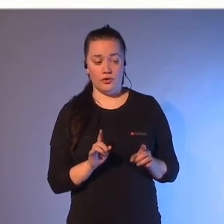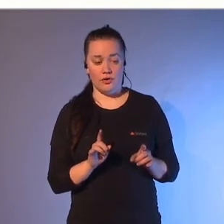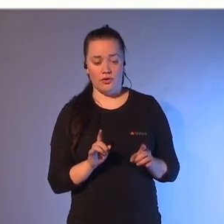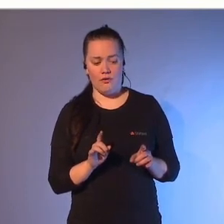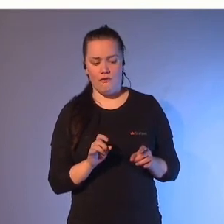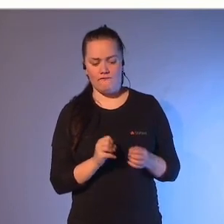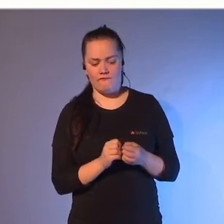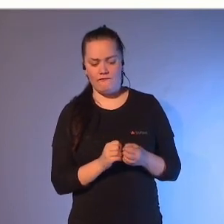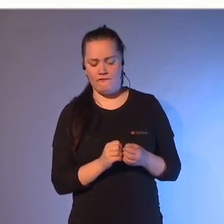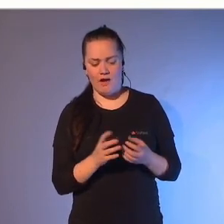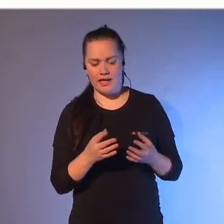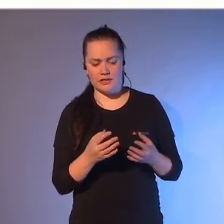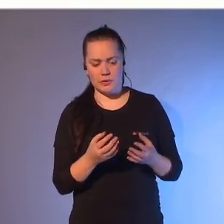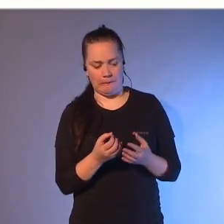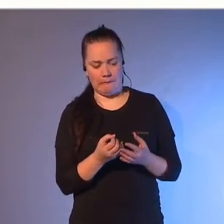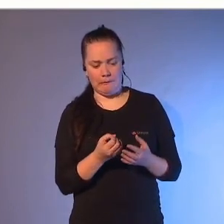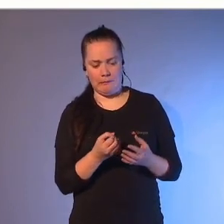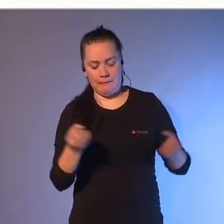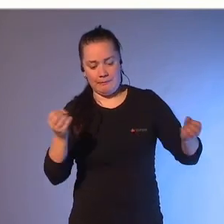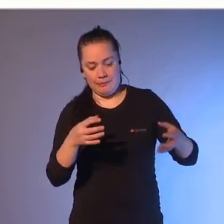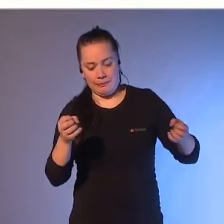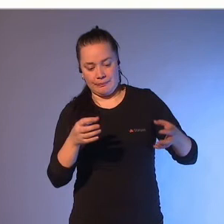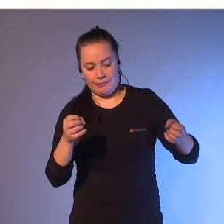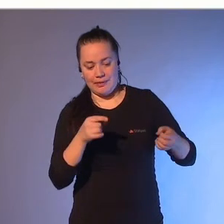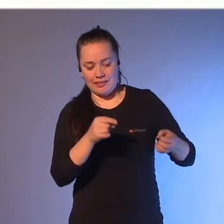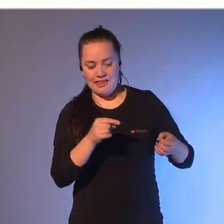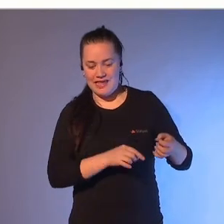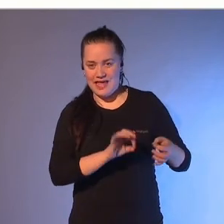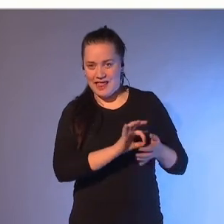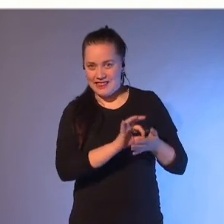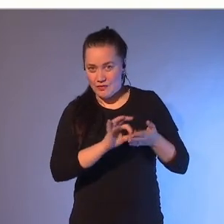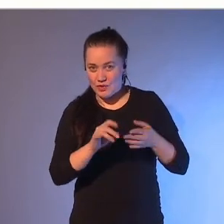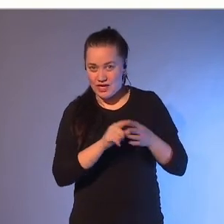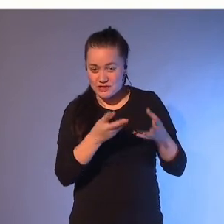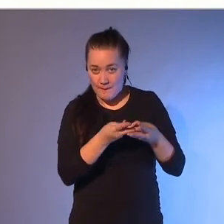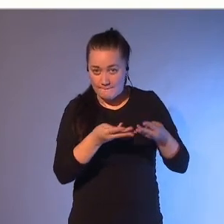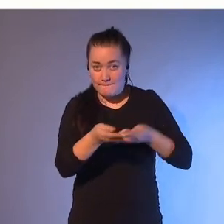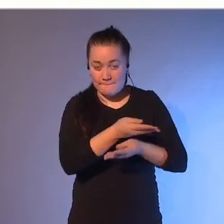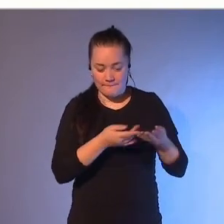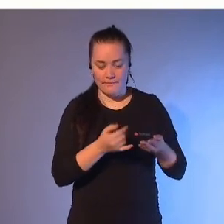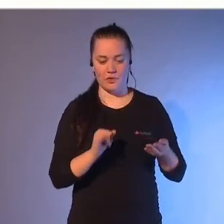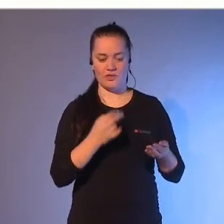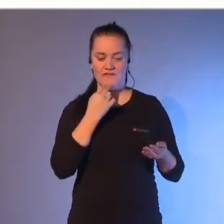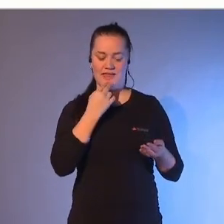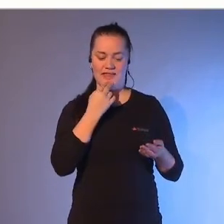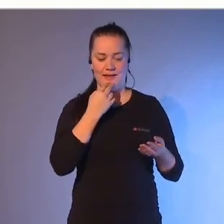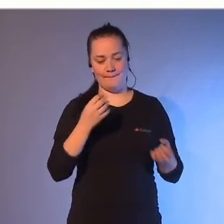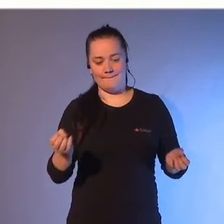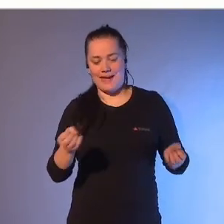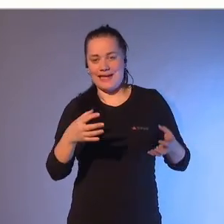disse nevronene som da smelter sammen? Jo, det det de kaller berikende